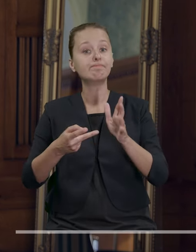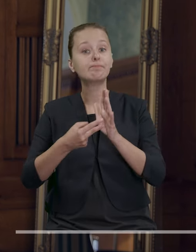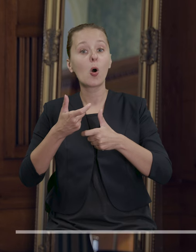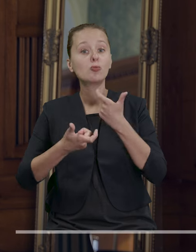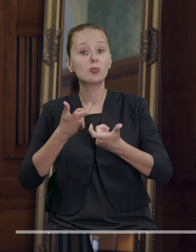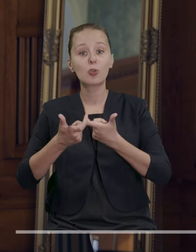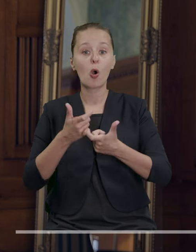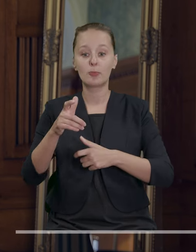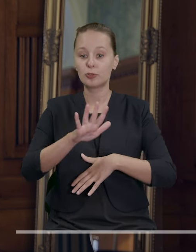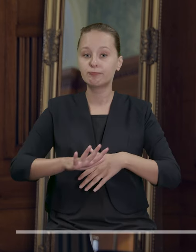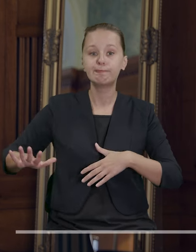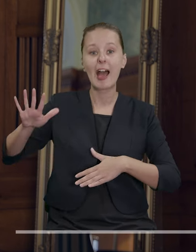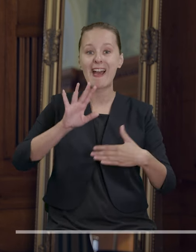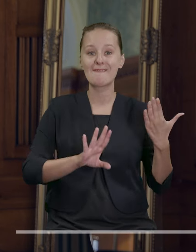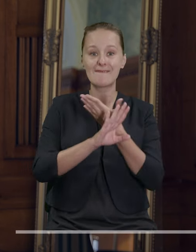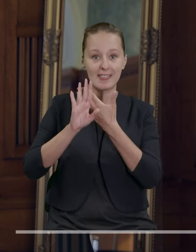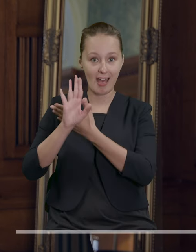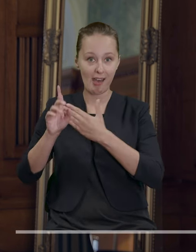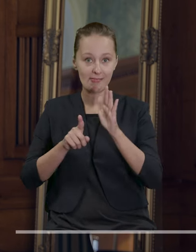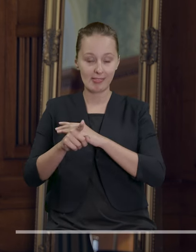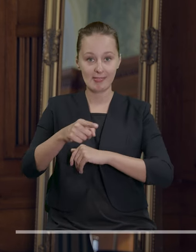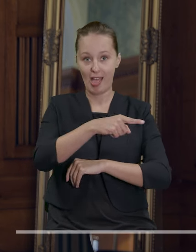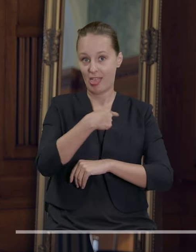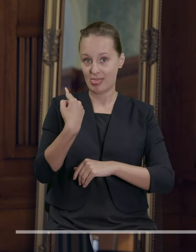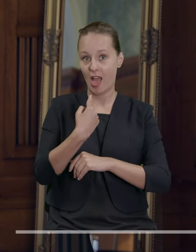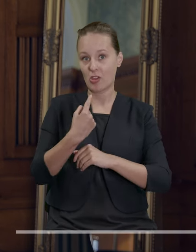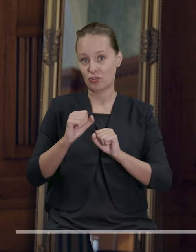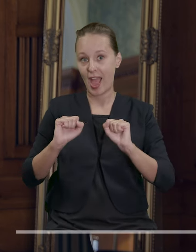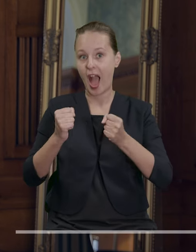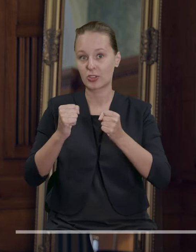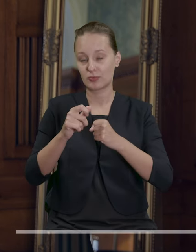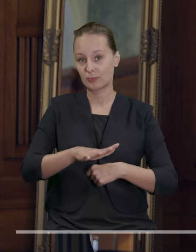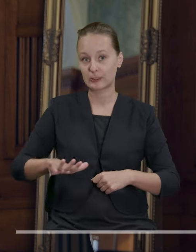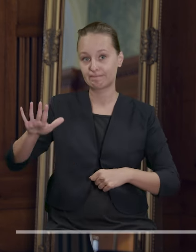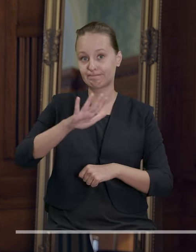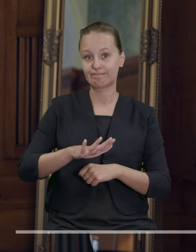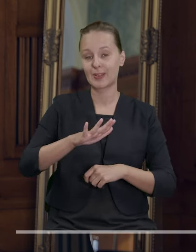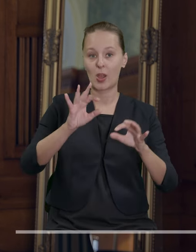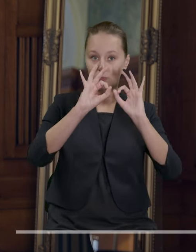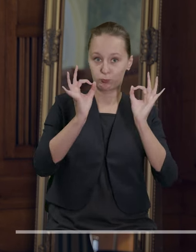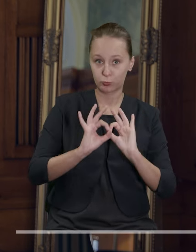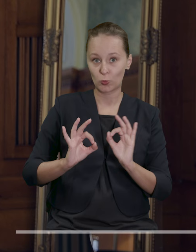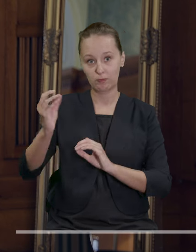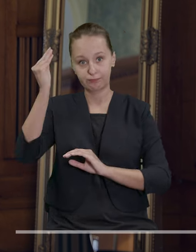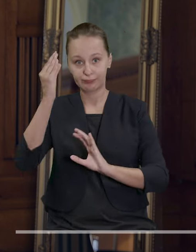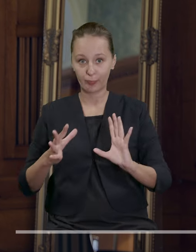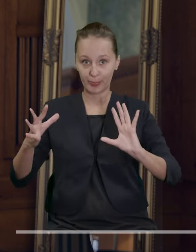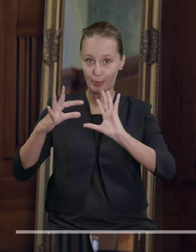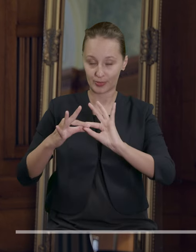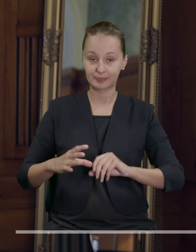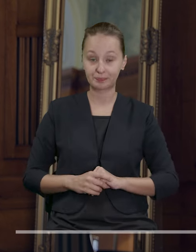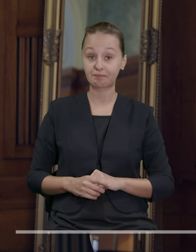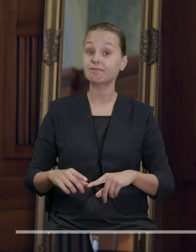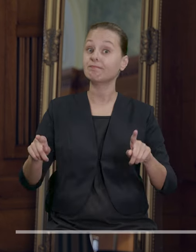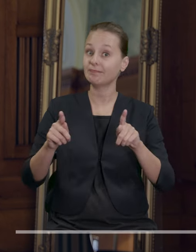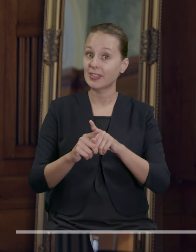są przestrzenie wystawiennicze dla naszej aktywności w obszarze Art and Science.